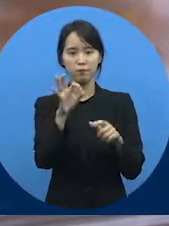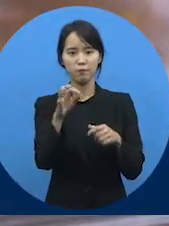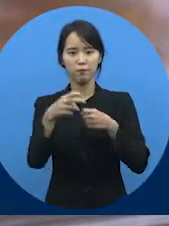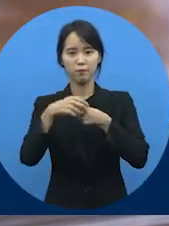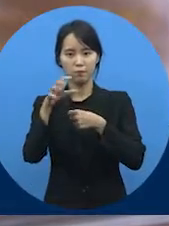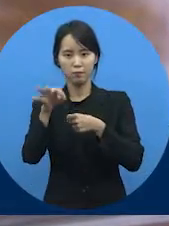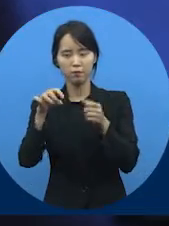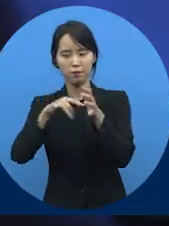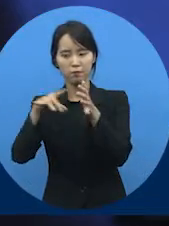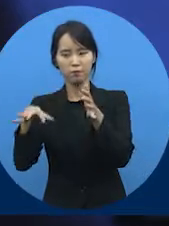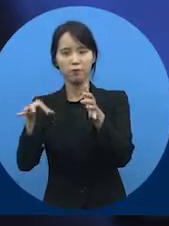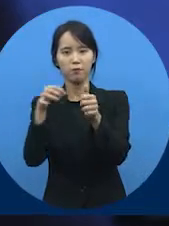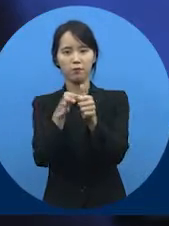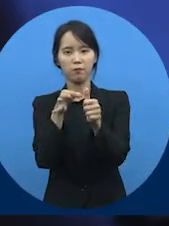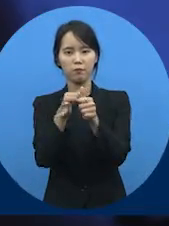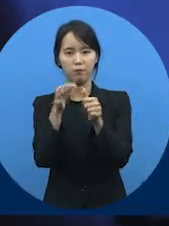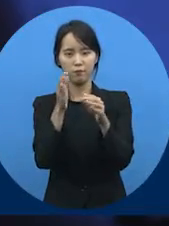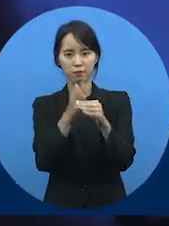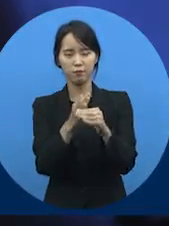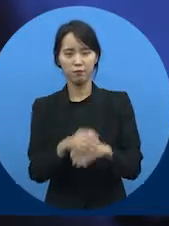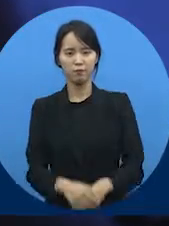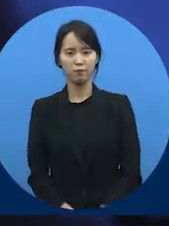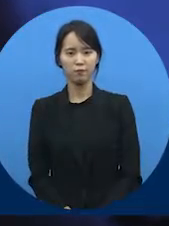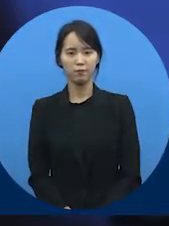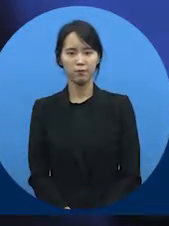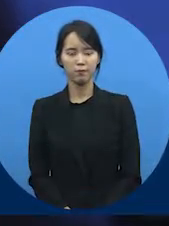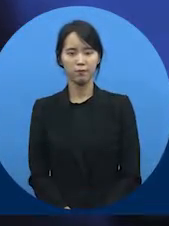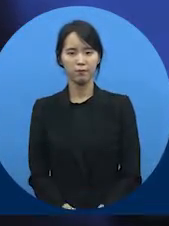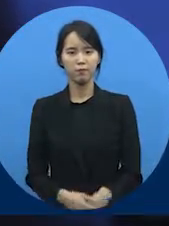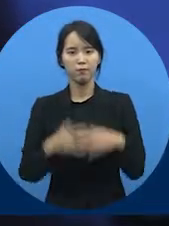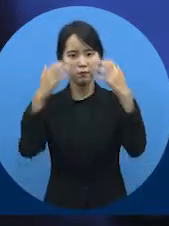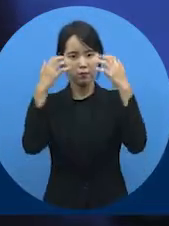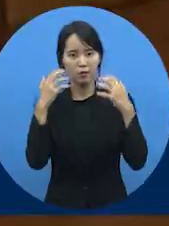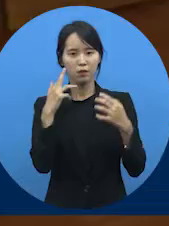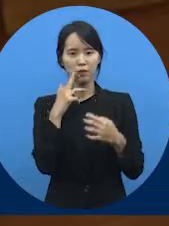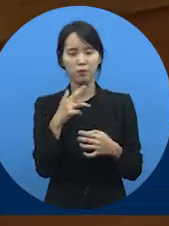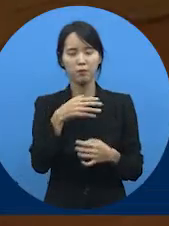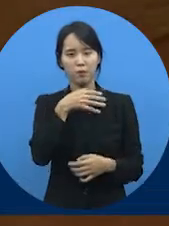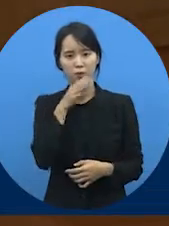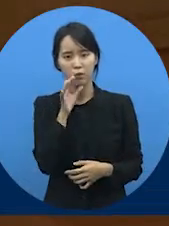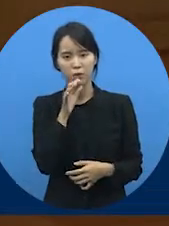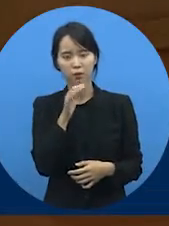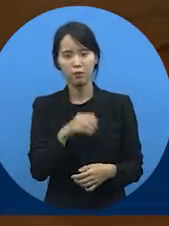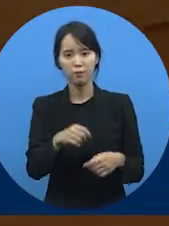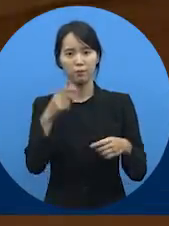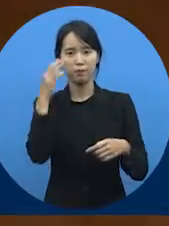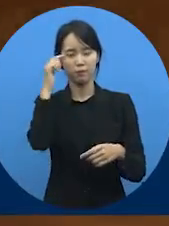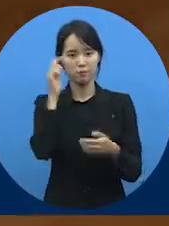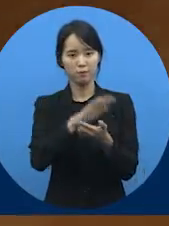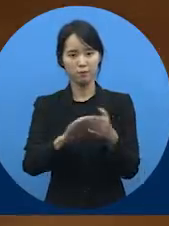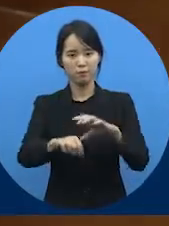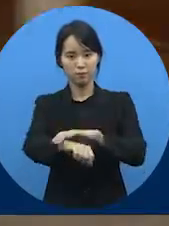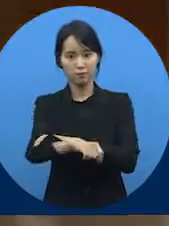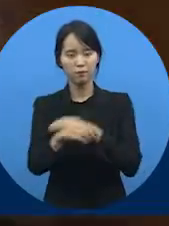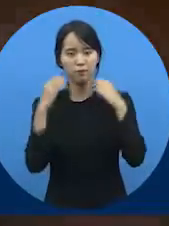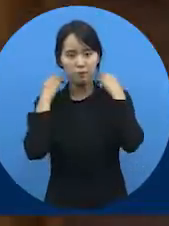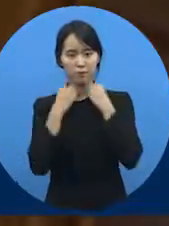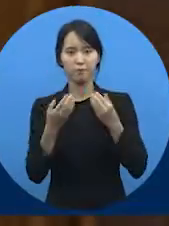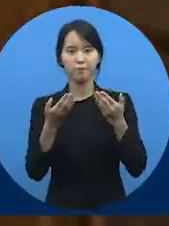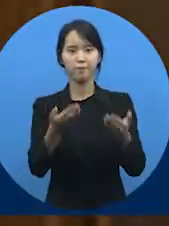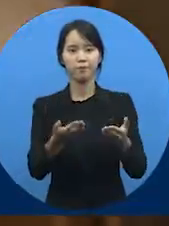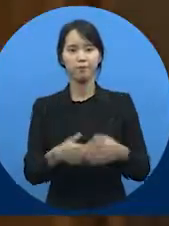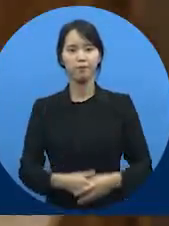가정에 각종 생계, 의료비, 체납 공과금을 지원했습니다. 폭염 취약계층인 폐지수집